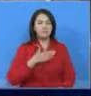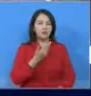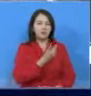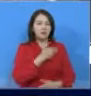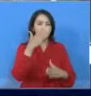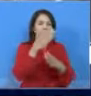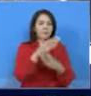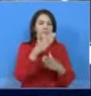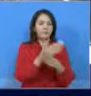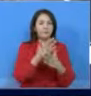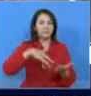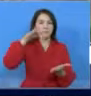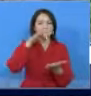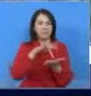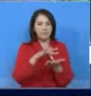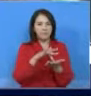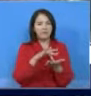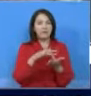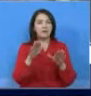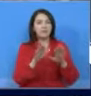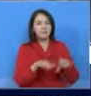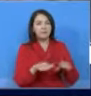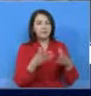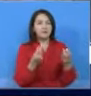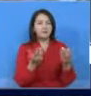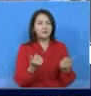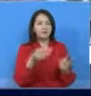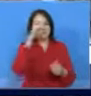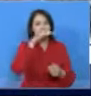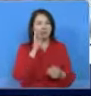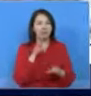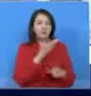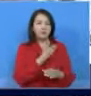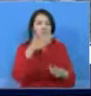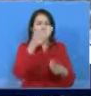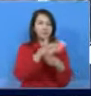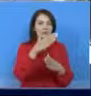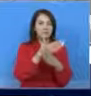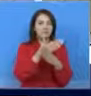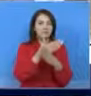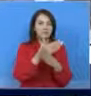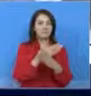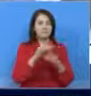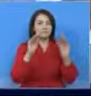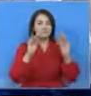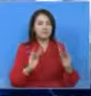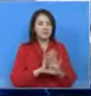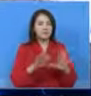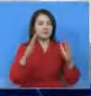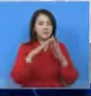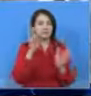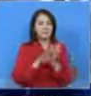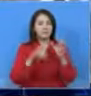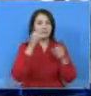хочется помогать городу, потом, конечно, родителям хочется помогать, не сидеть дома без